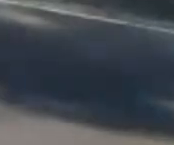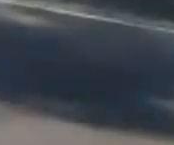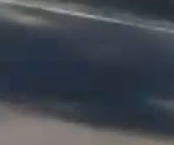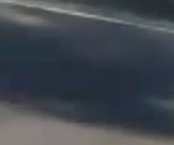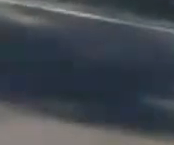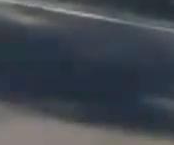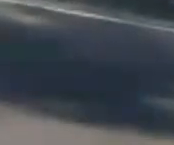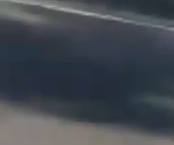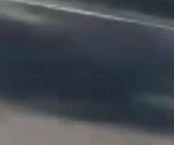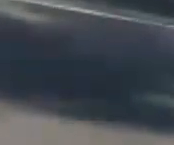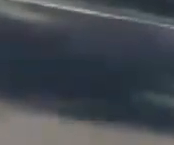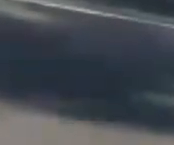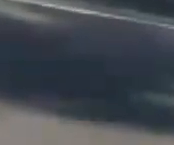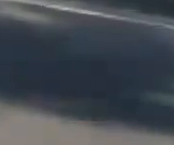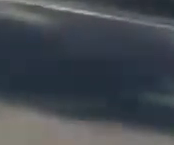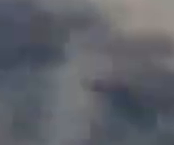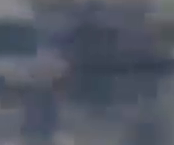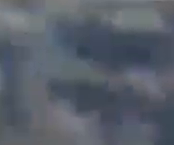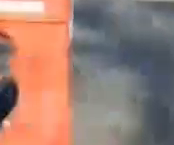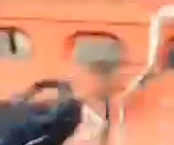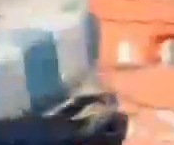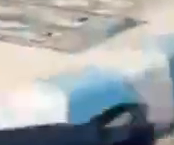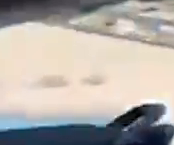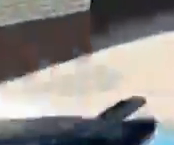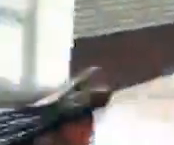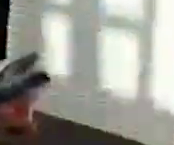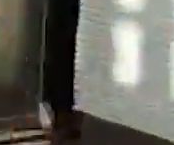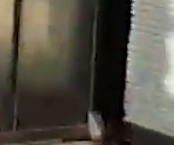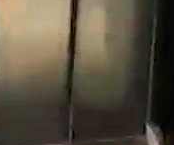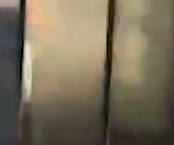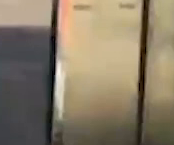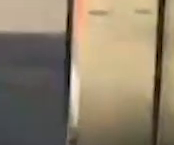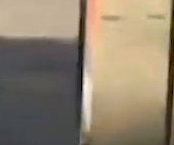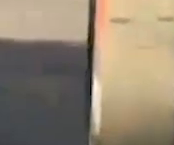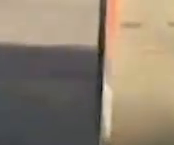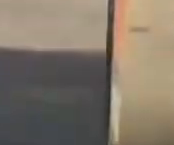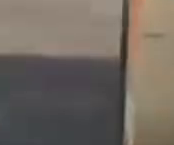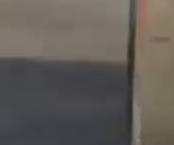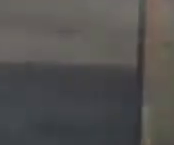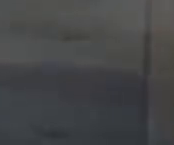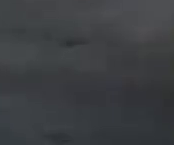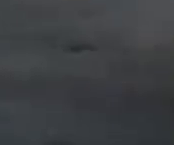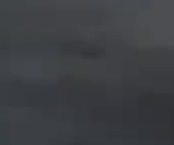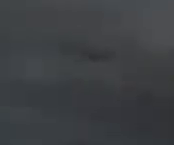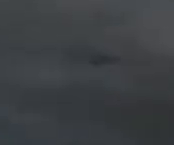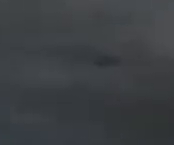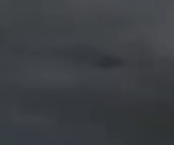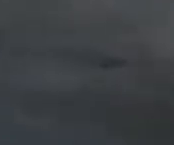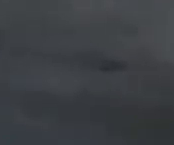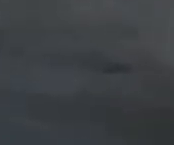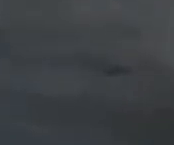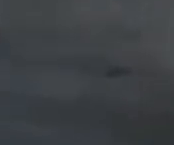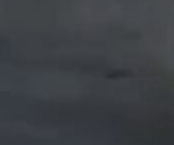Dinilai membahayakan karena helm yang dipakai tidak memenuhi unsur keselamatan, polisi memeriksa pengendara sepeda motor. Di depan polisi,